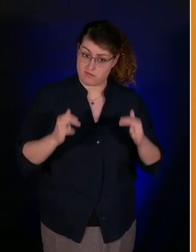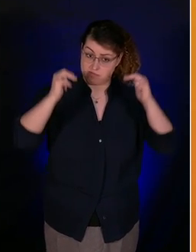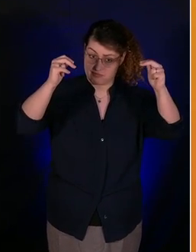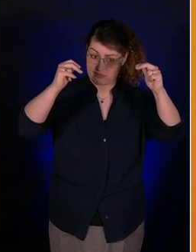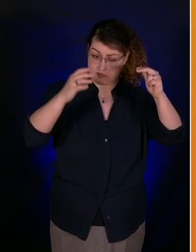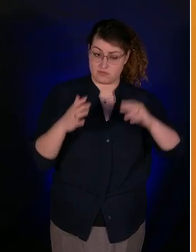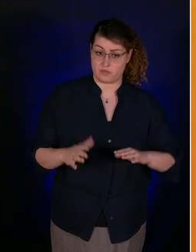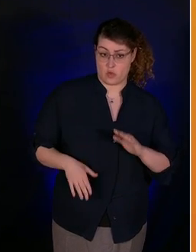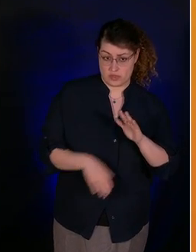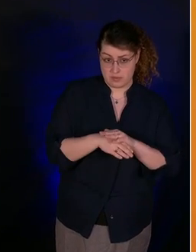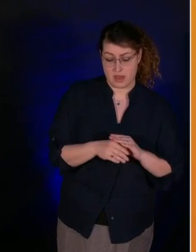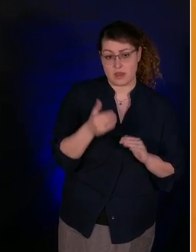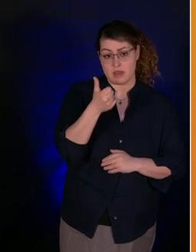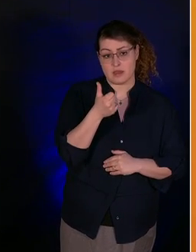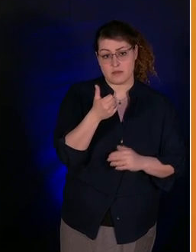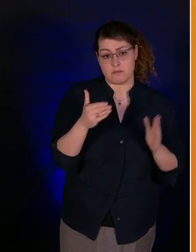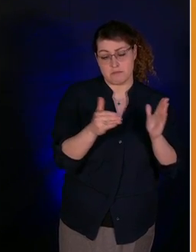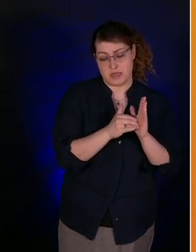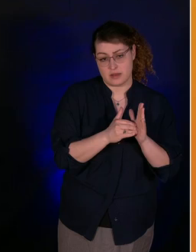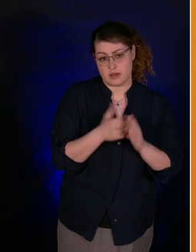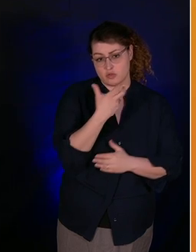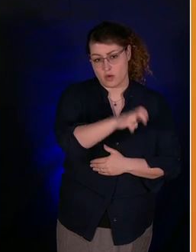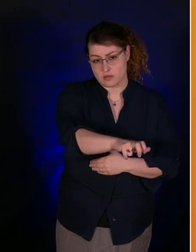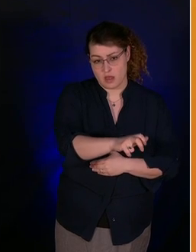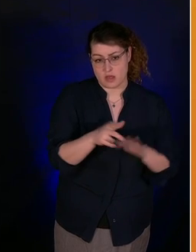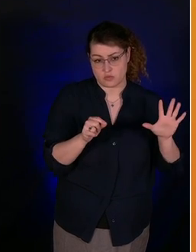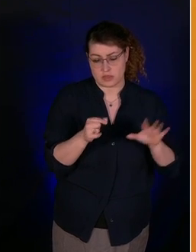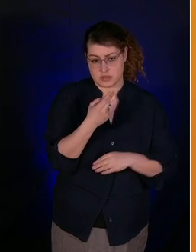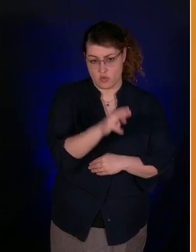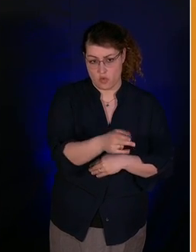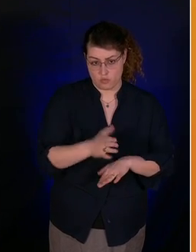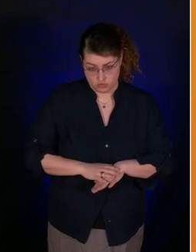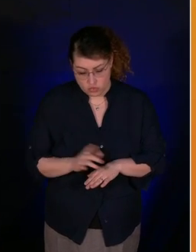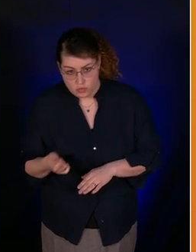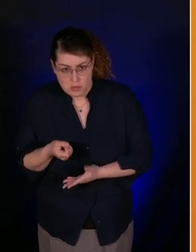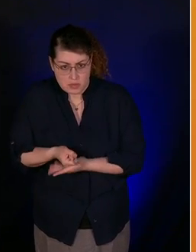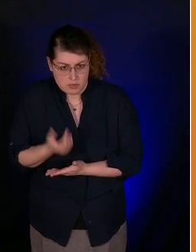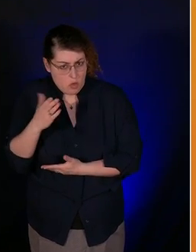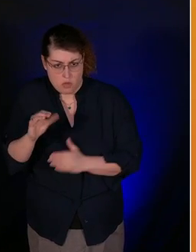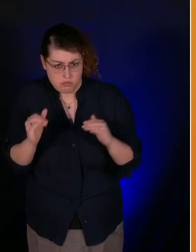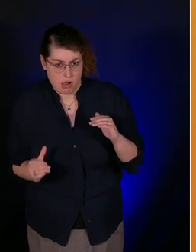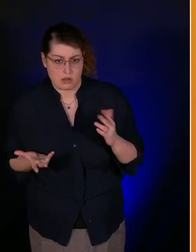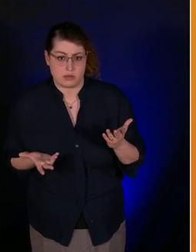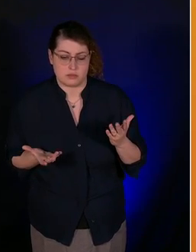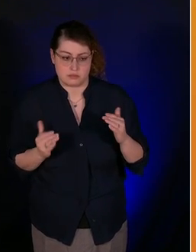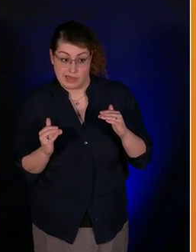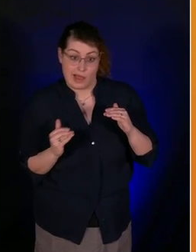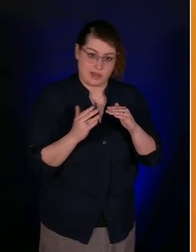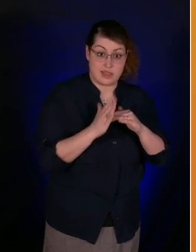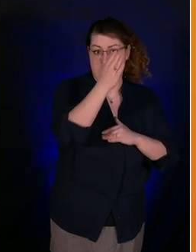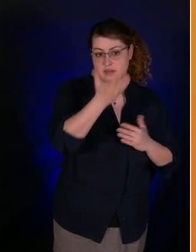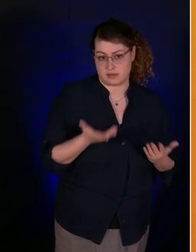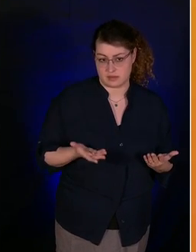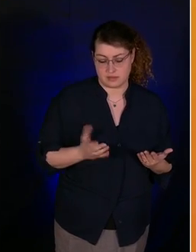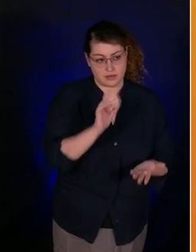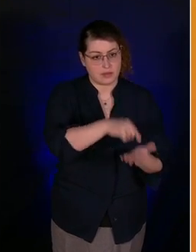à 1 390 € au lieu d'un minimum de 2 500 € par mission. Ce même Braun qui, à Rennes,